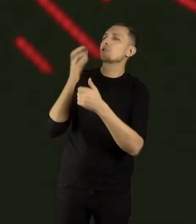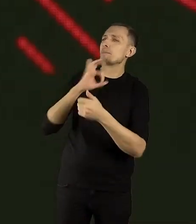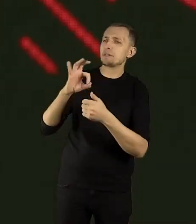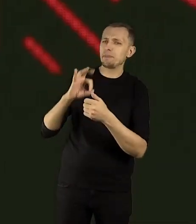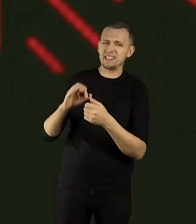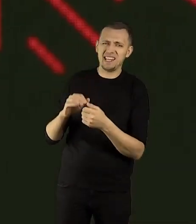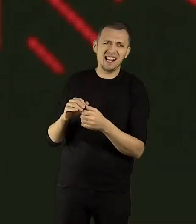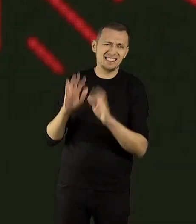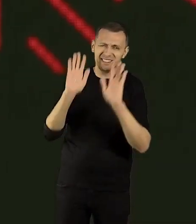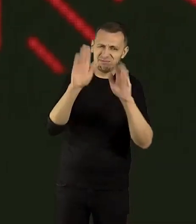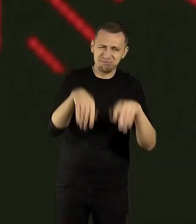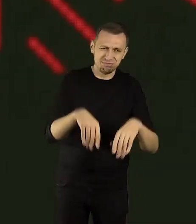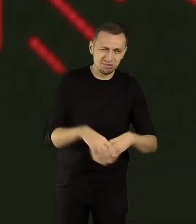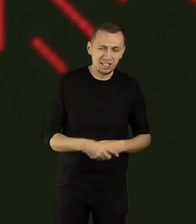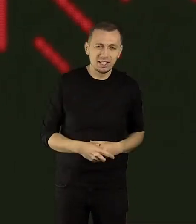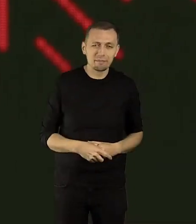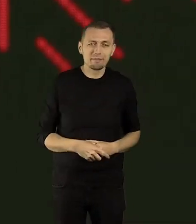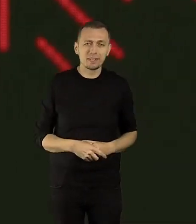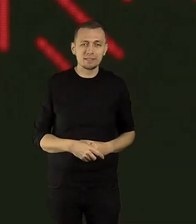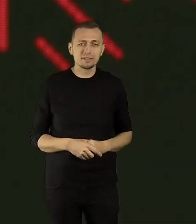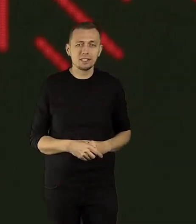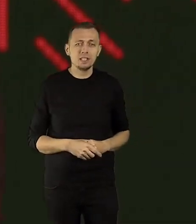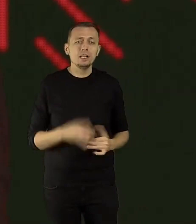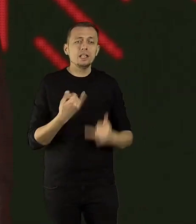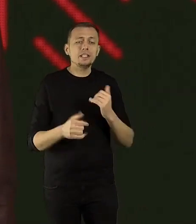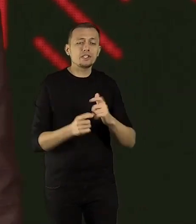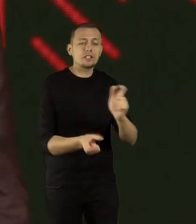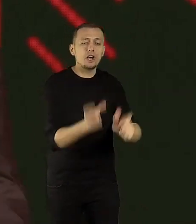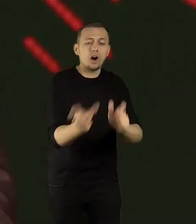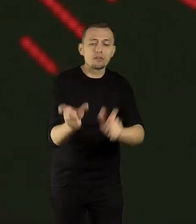Bóg nie przychodzi do ludzi, którzy myślą, że na wszystko zasługują.